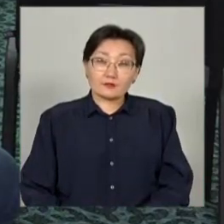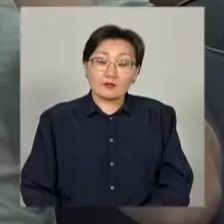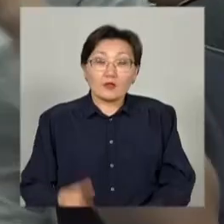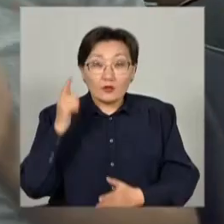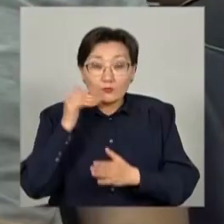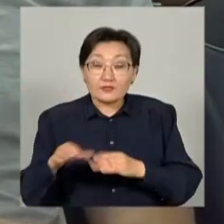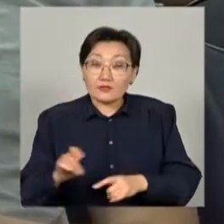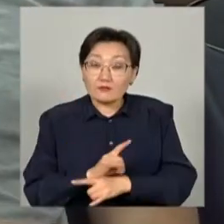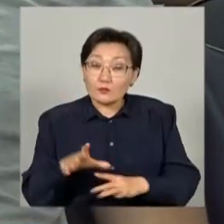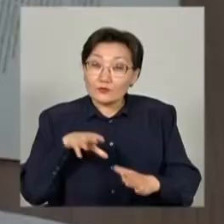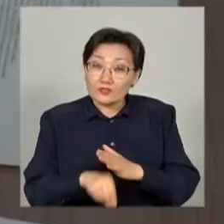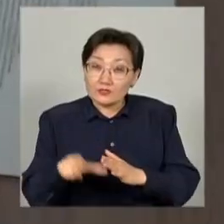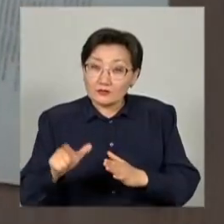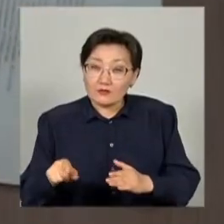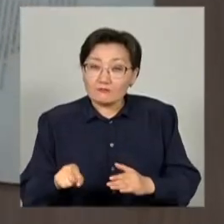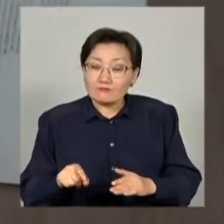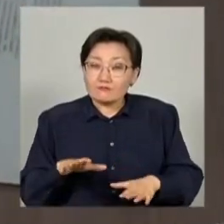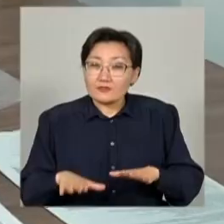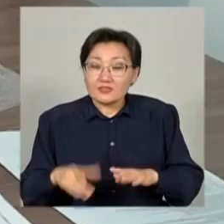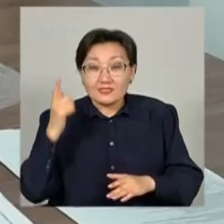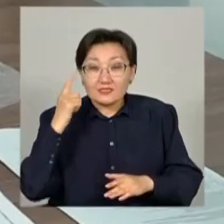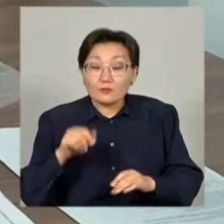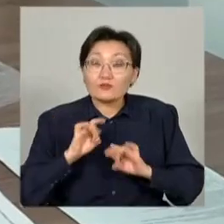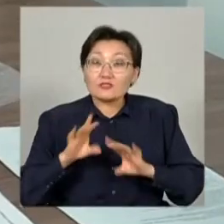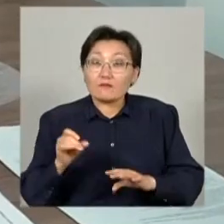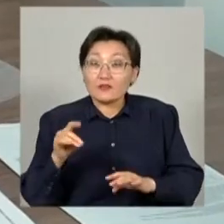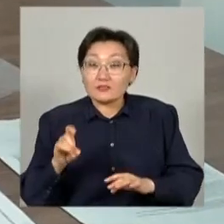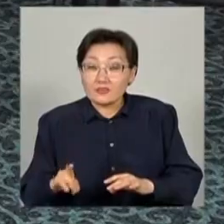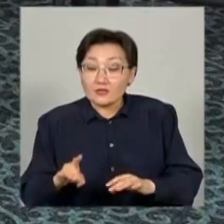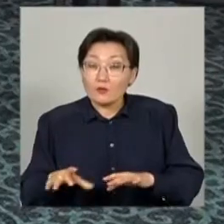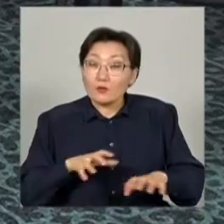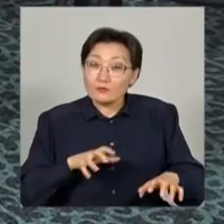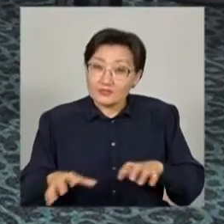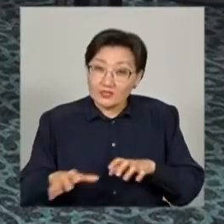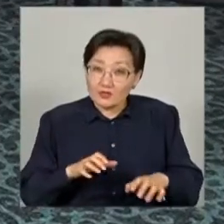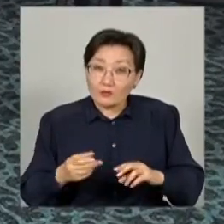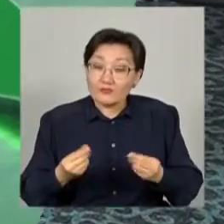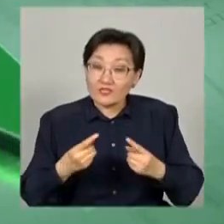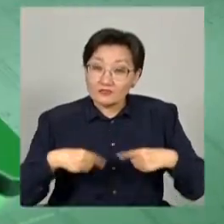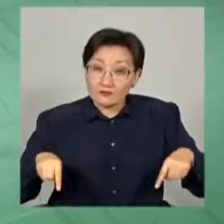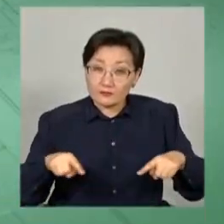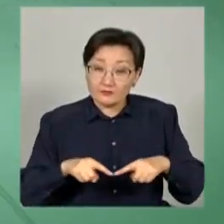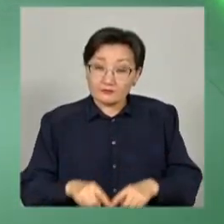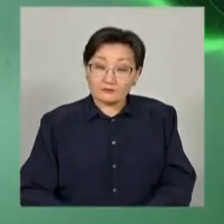Осознанный обман вкладчиков или невежество? Знали ли известные вайнеры о махинациях Мудараба Кэпитал?